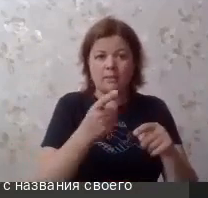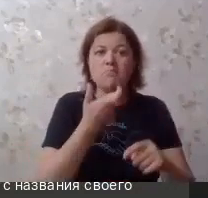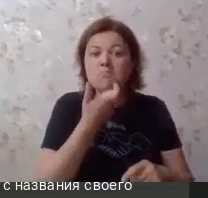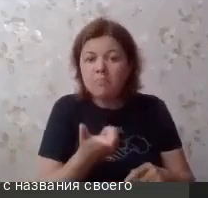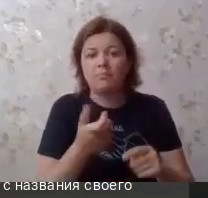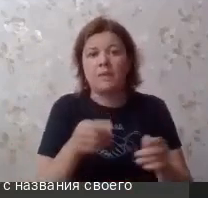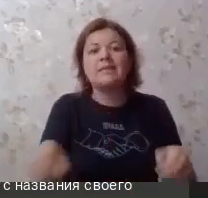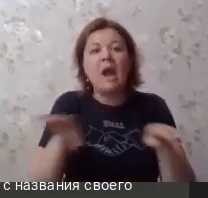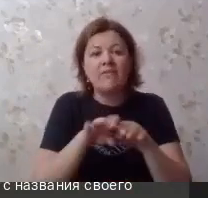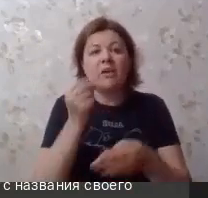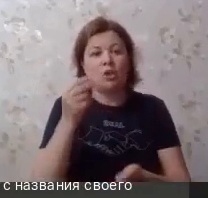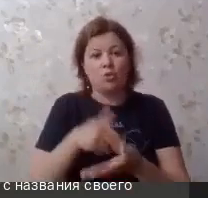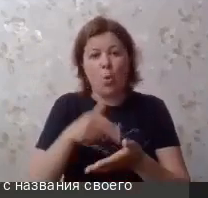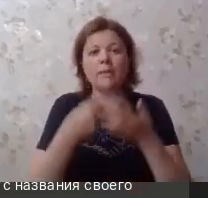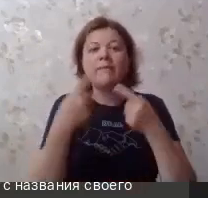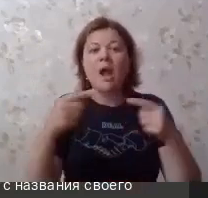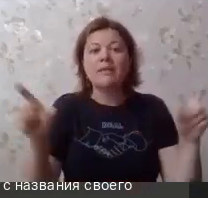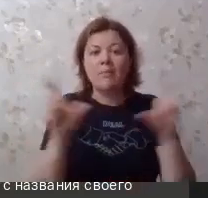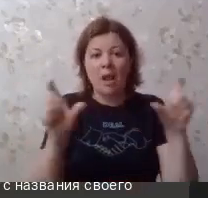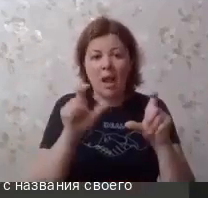Я бы еще, наверное, посоветовал